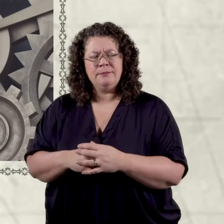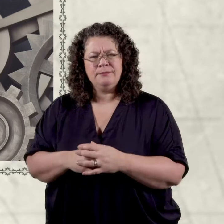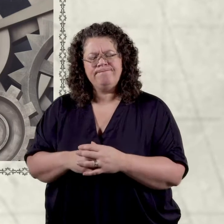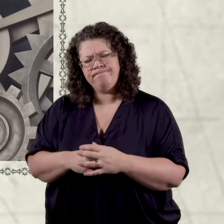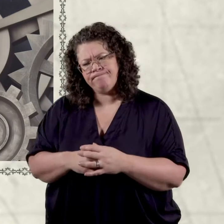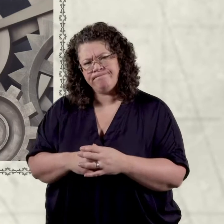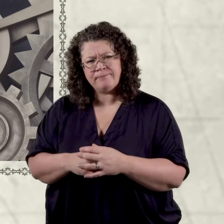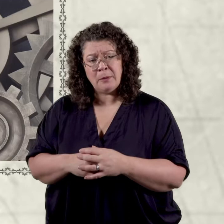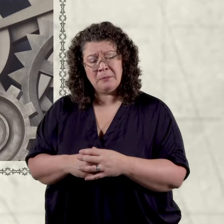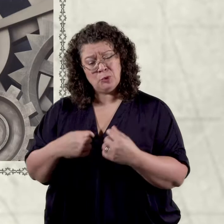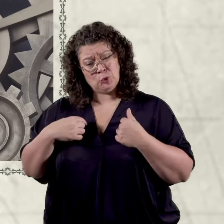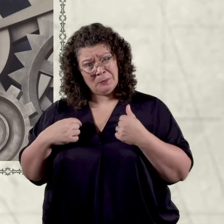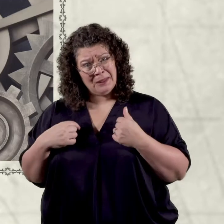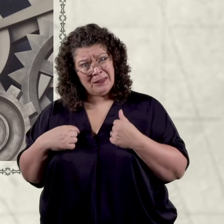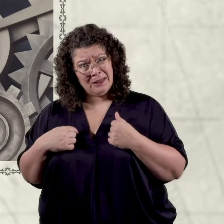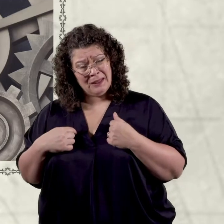factory!